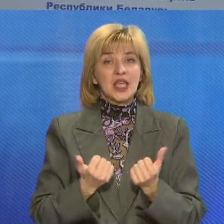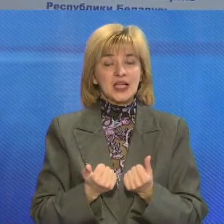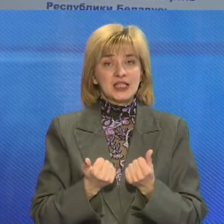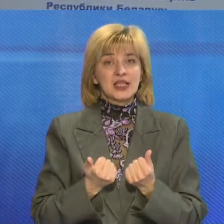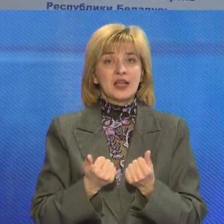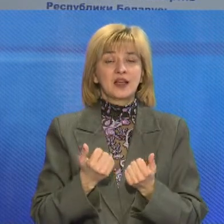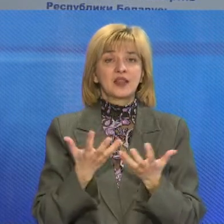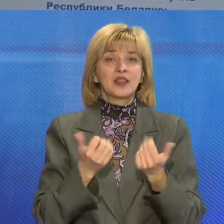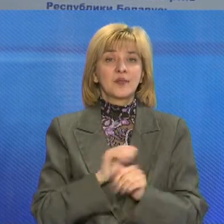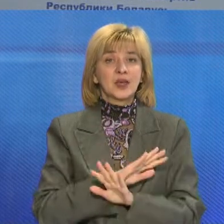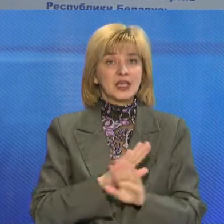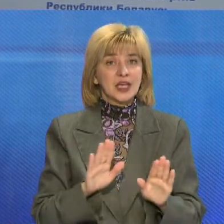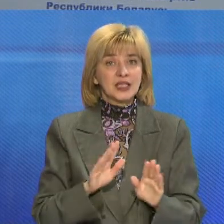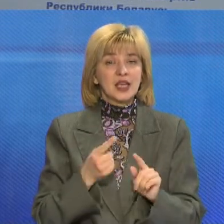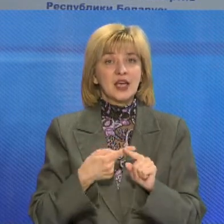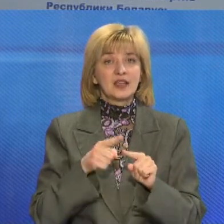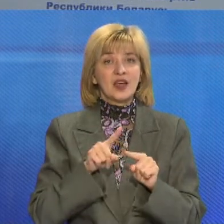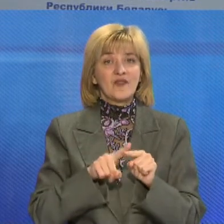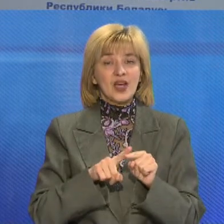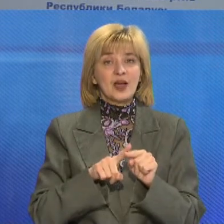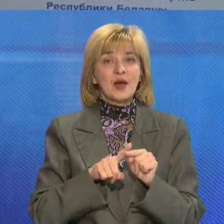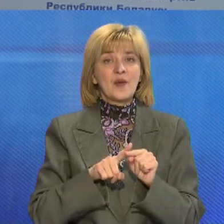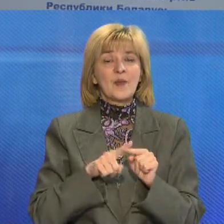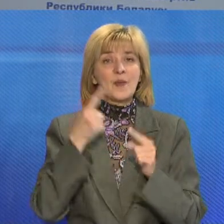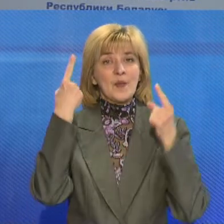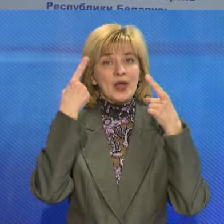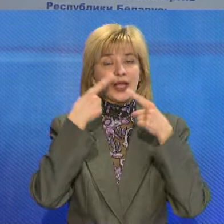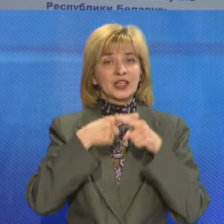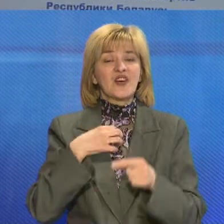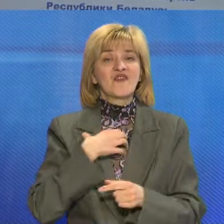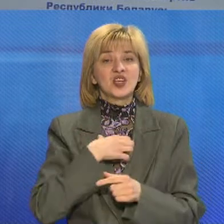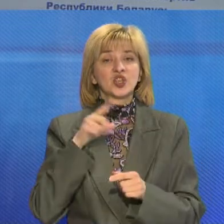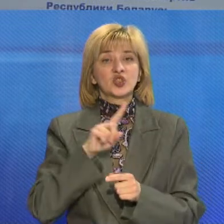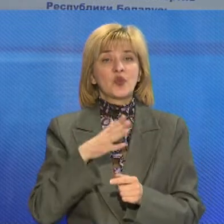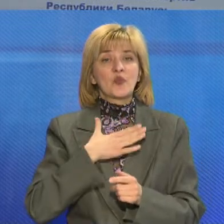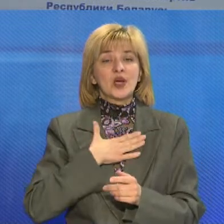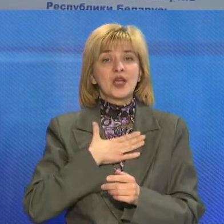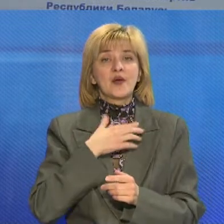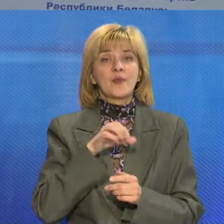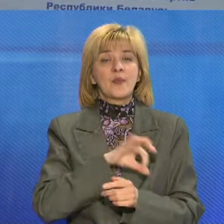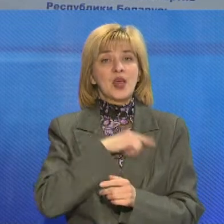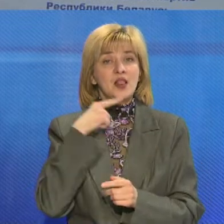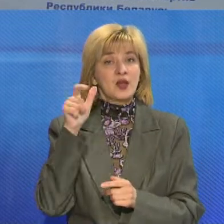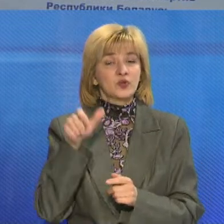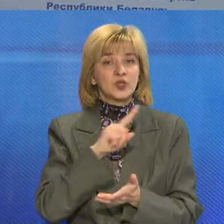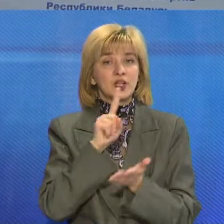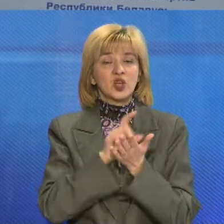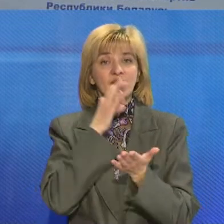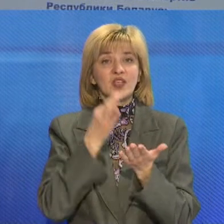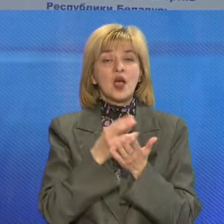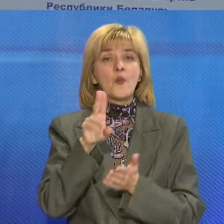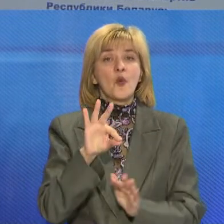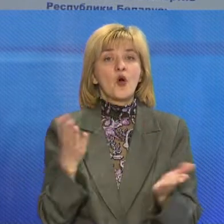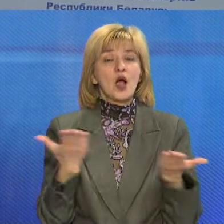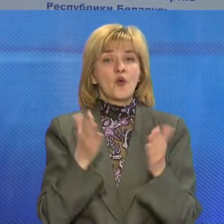быть, кто-то и не принятие данного проекта. Но это важно в плане того, что мы, белорусы, должны отвечать за то, как, по какому